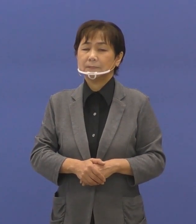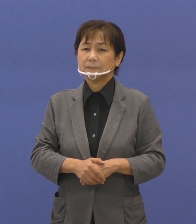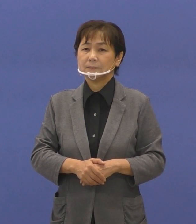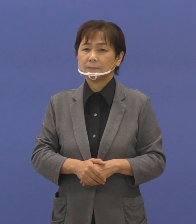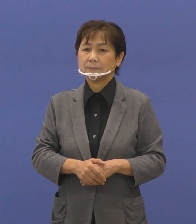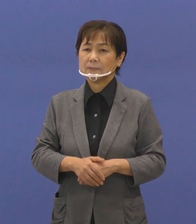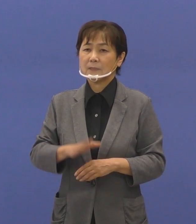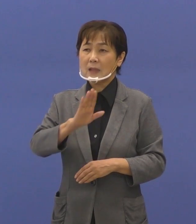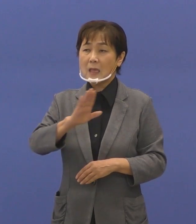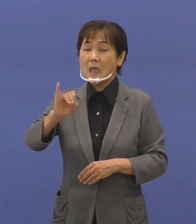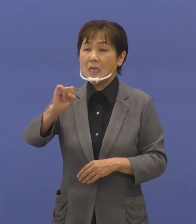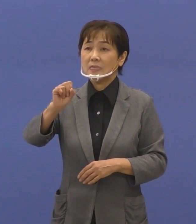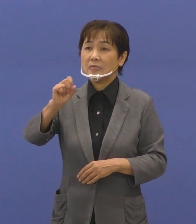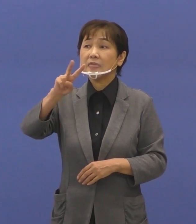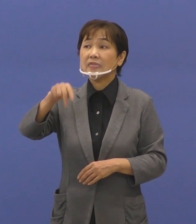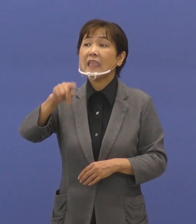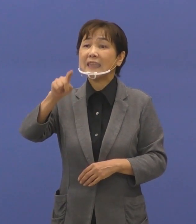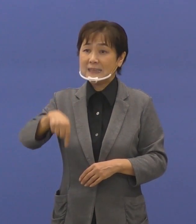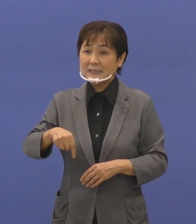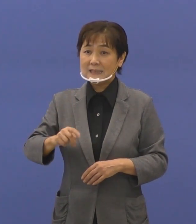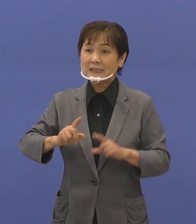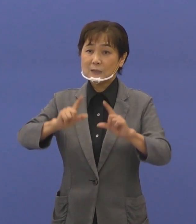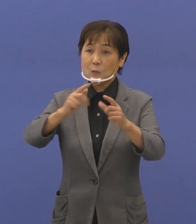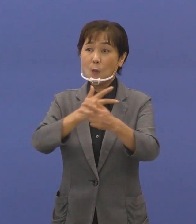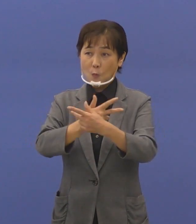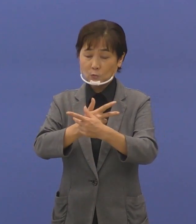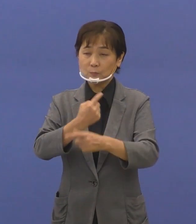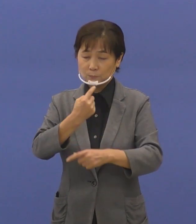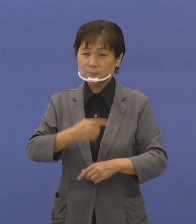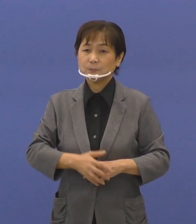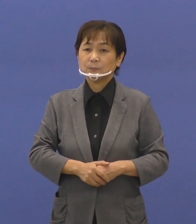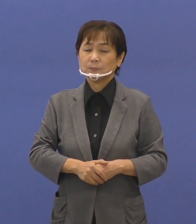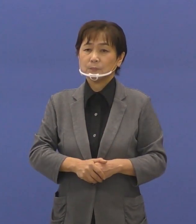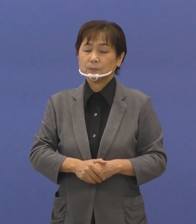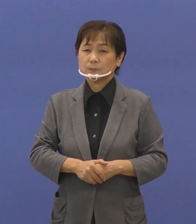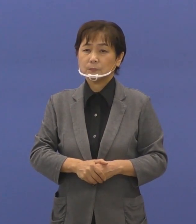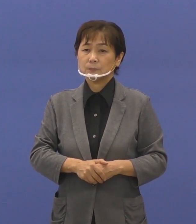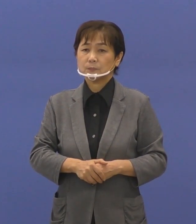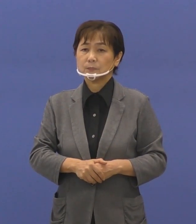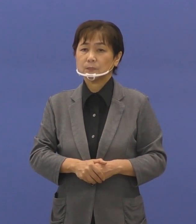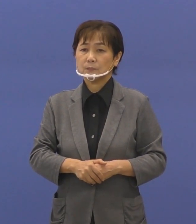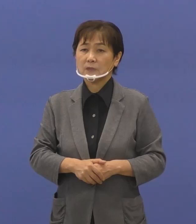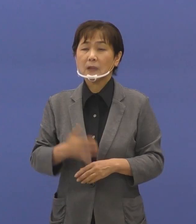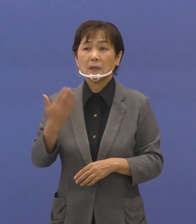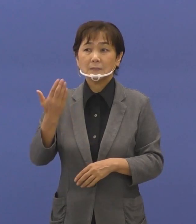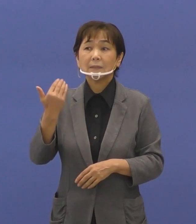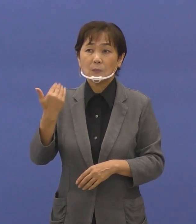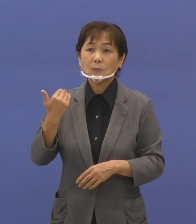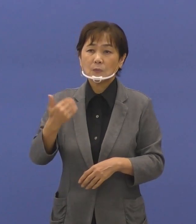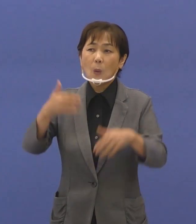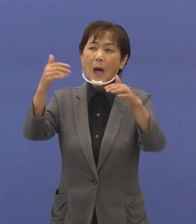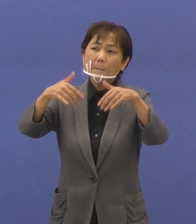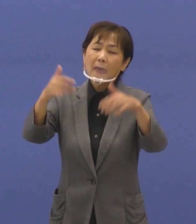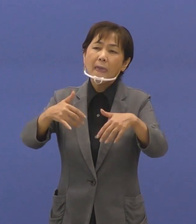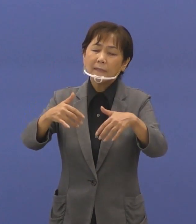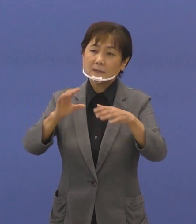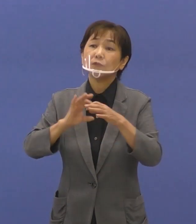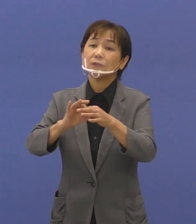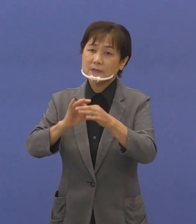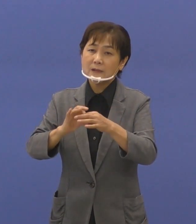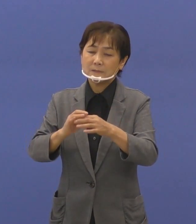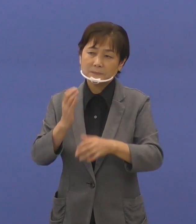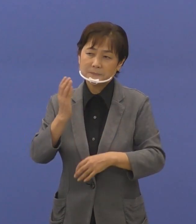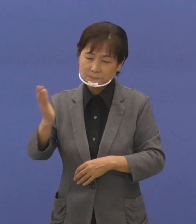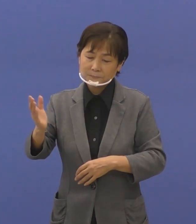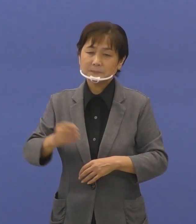デイリートーク新聞社の福山です、はい、よろしくお願いします。先ほどの、大雨に関して、8月の上